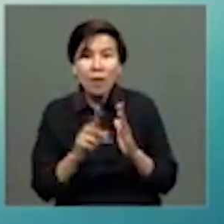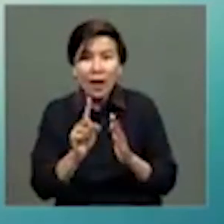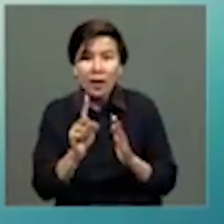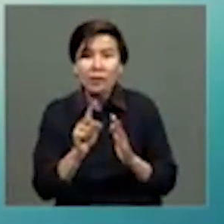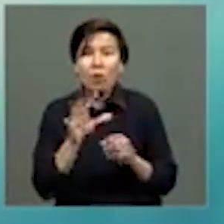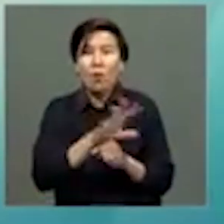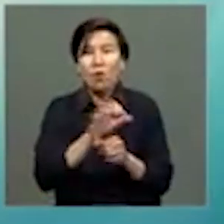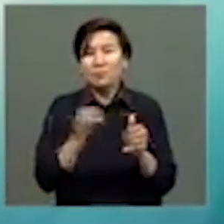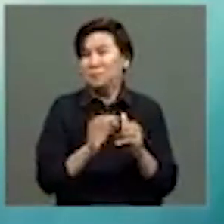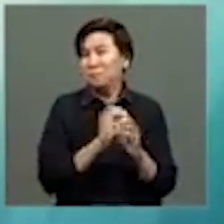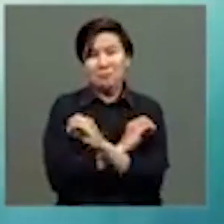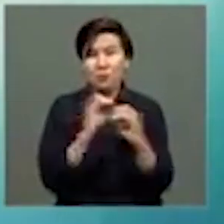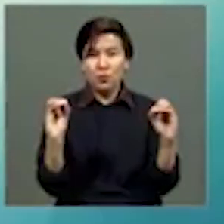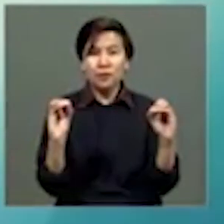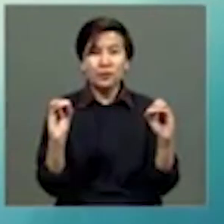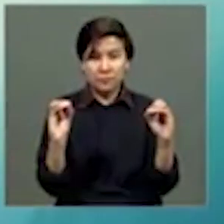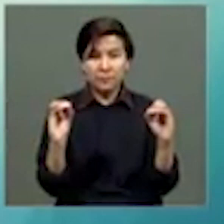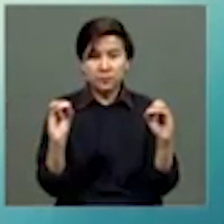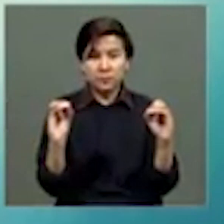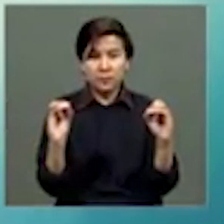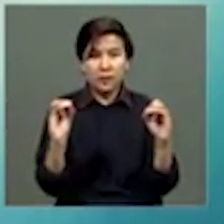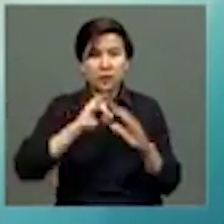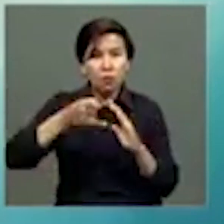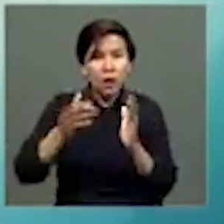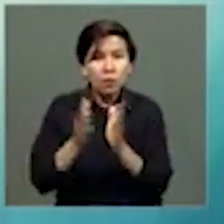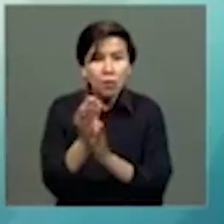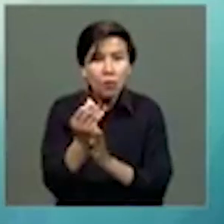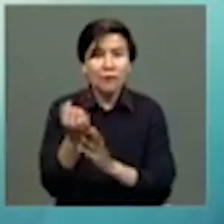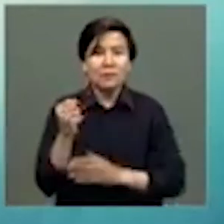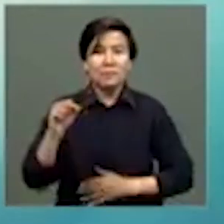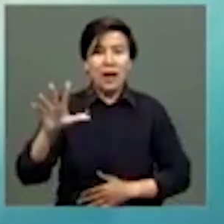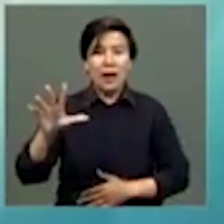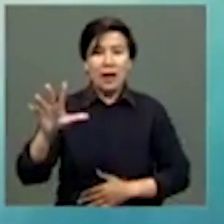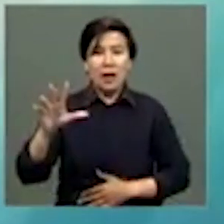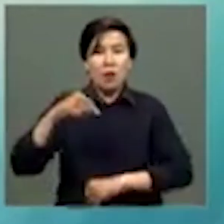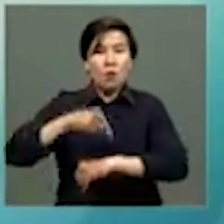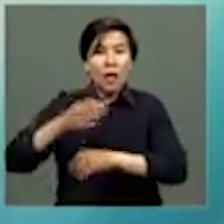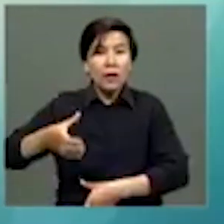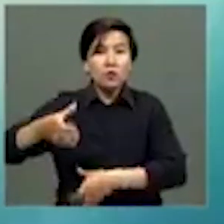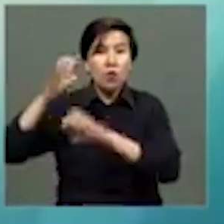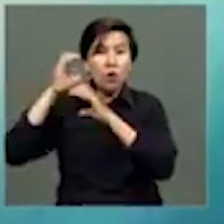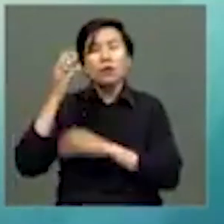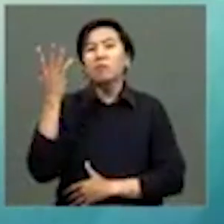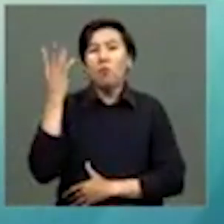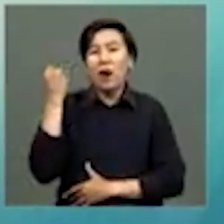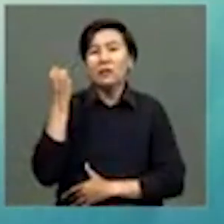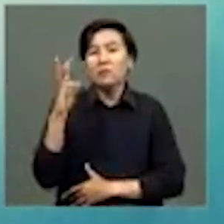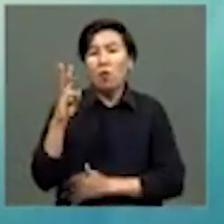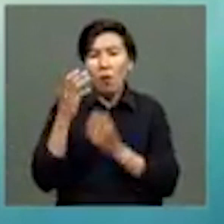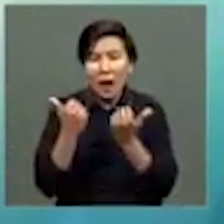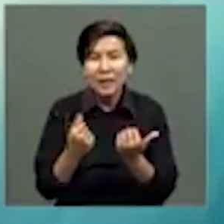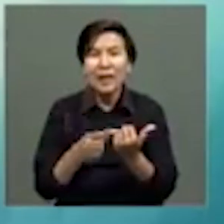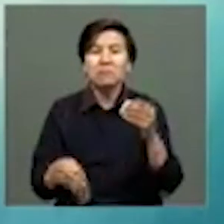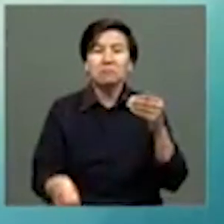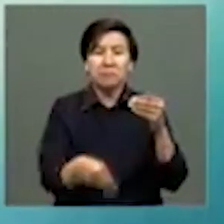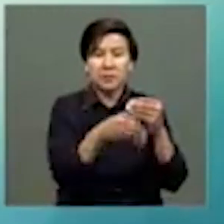พบผู้ติดเชื้อเลยนะคะยังมีมากถึง15จังหวัดถ้าย้อนไปดูเมื่อวานเนี่ยนะคะ16จังหวัดค่ะแต่ว่านครพนม